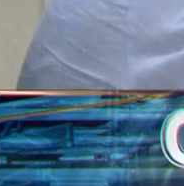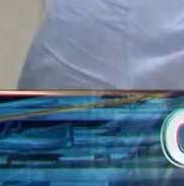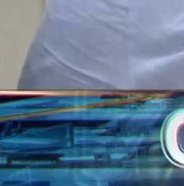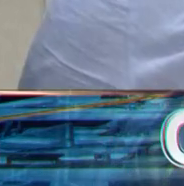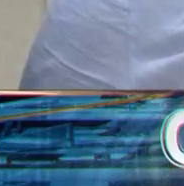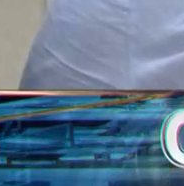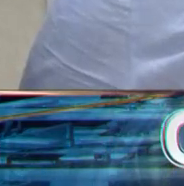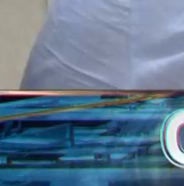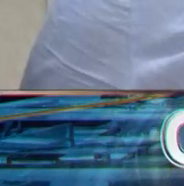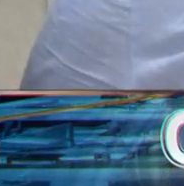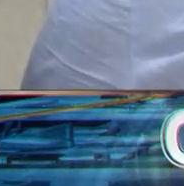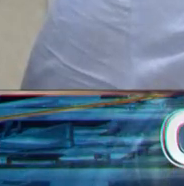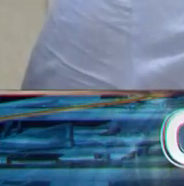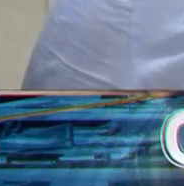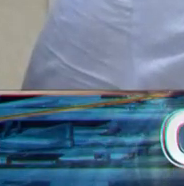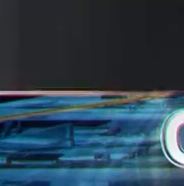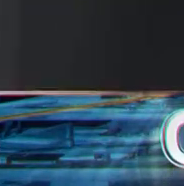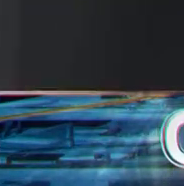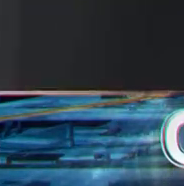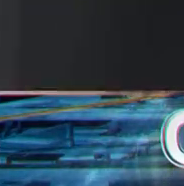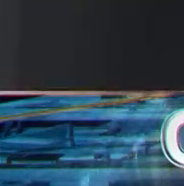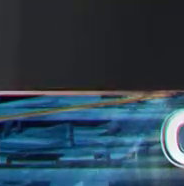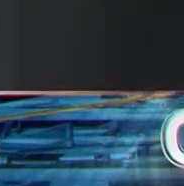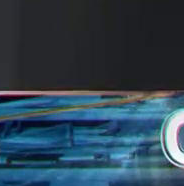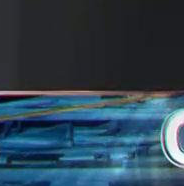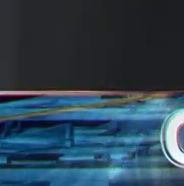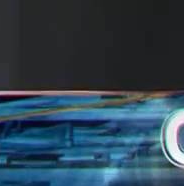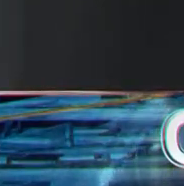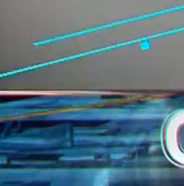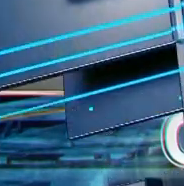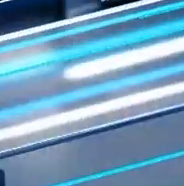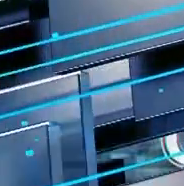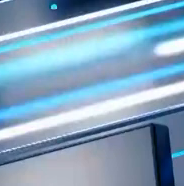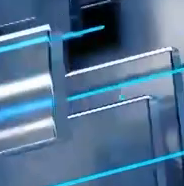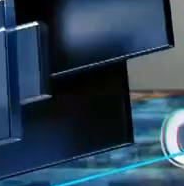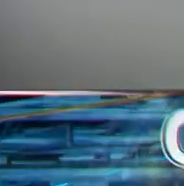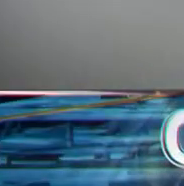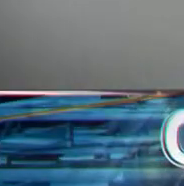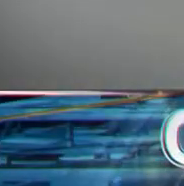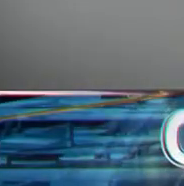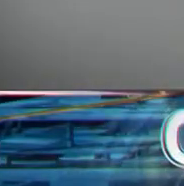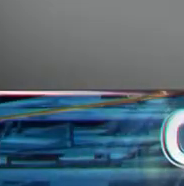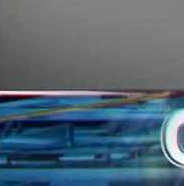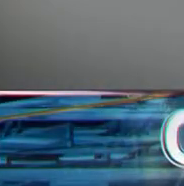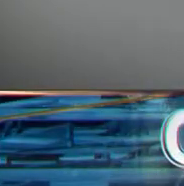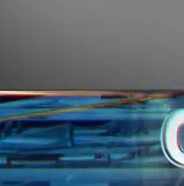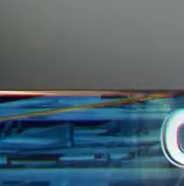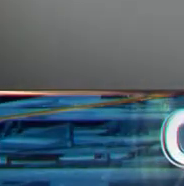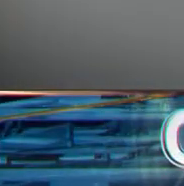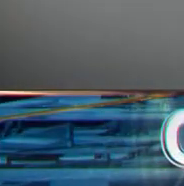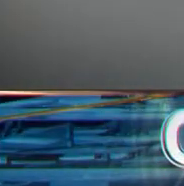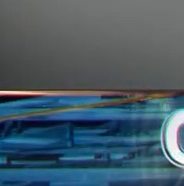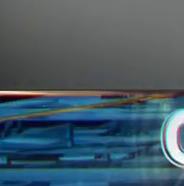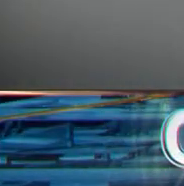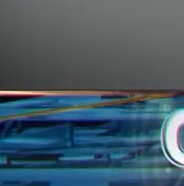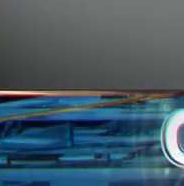Помощь бизнесу. В Казахстане ввели 3-летний мораторий на проверки малого бизнеса. ЧП. На самом оживленном пешеходном